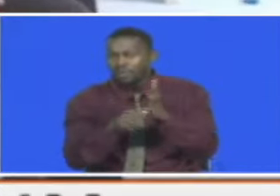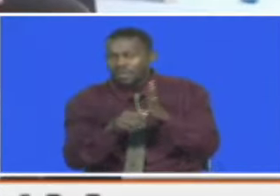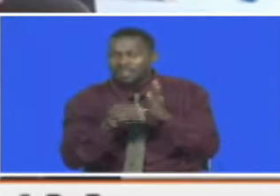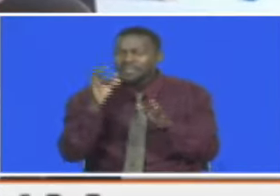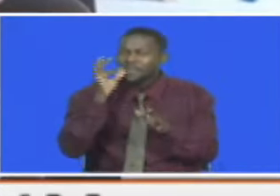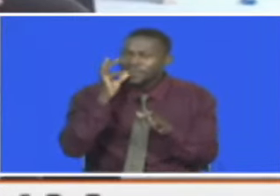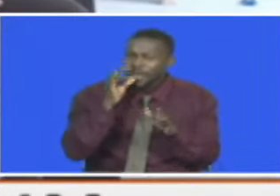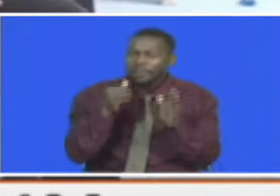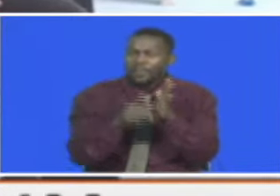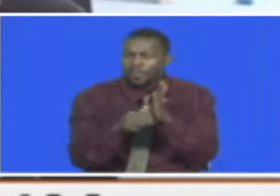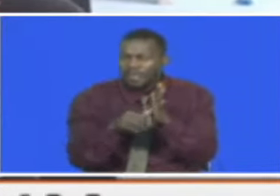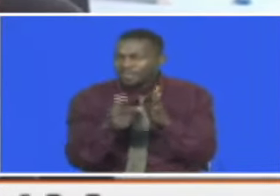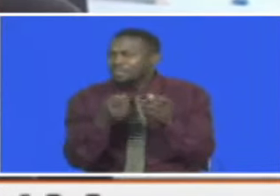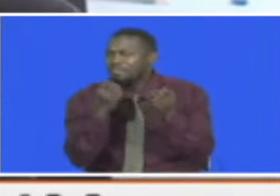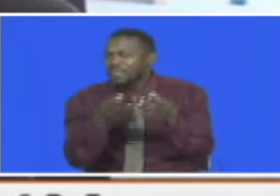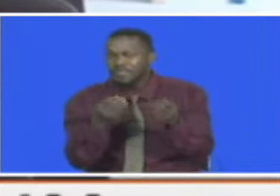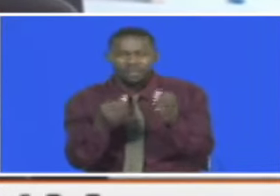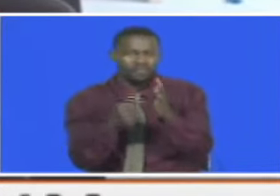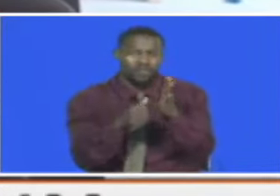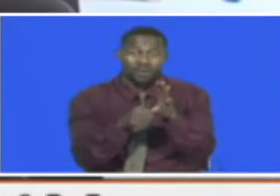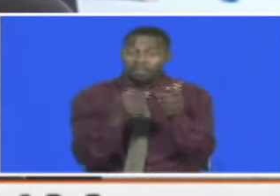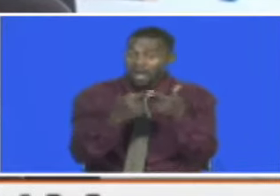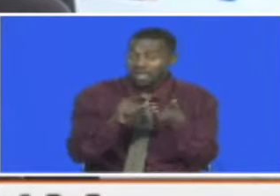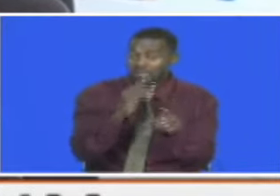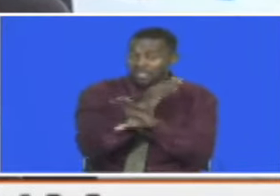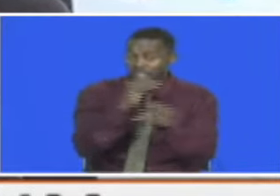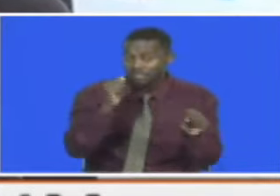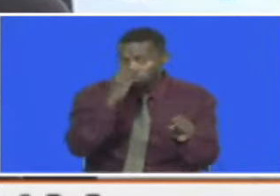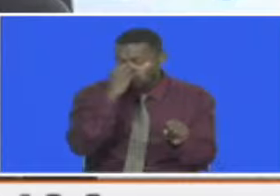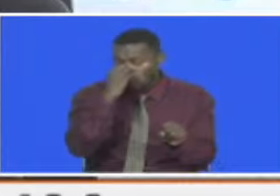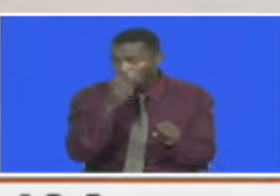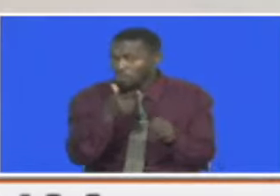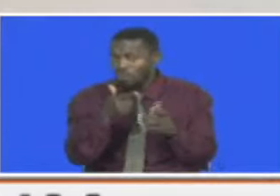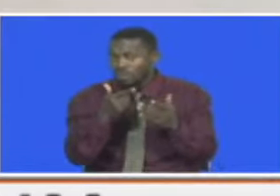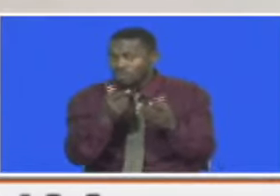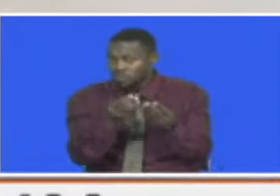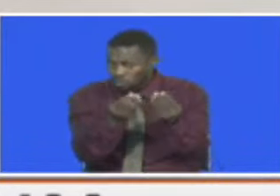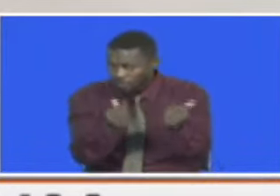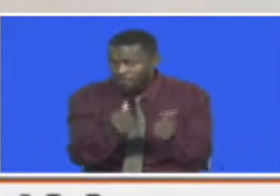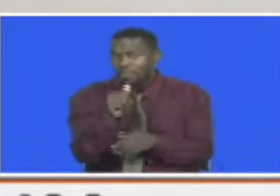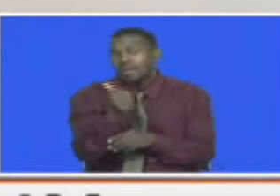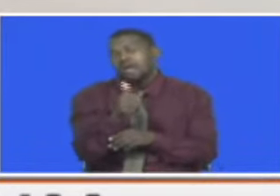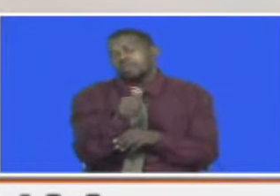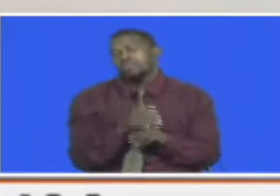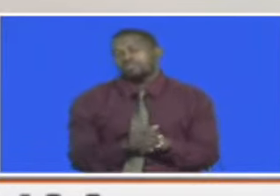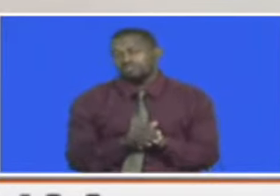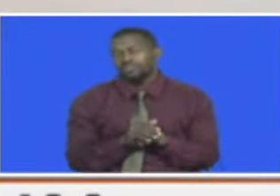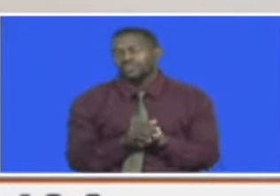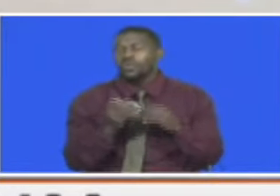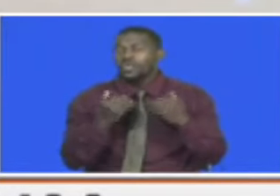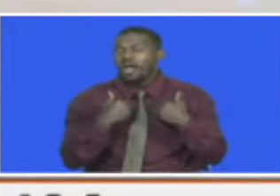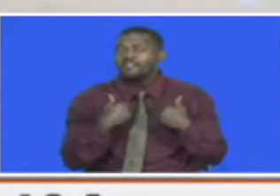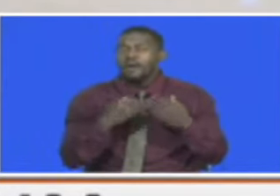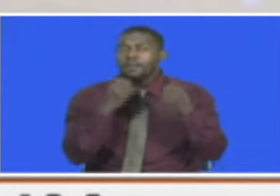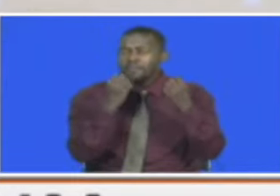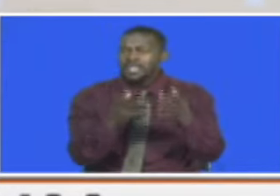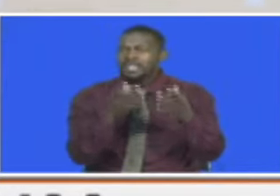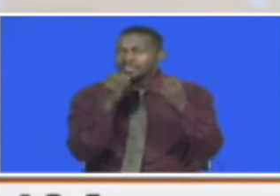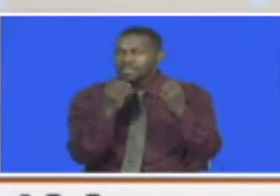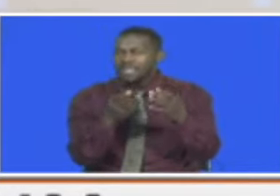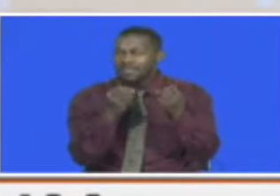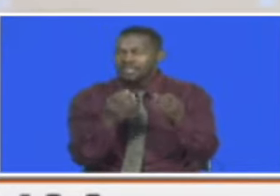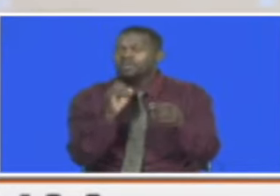miadarati, miongoni mwa mengine ambayo rais anafaa kuangazia. Yako madhambi mlioniambia